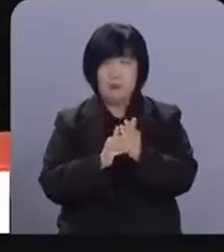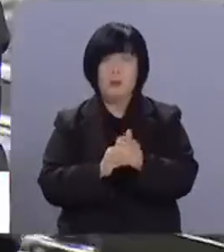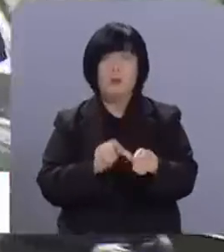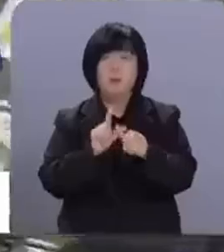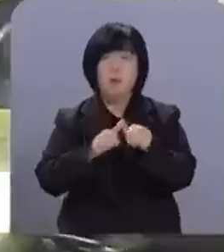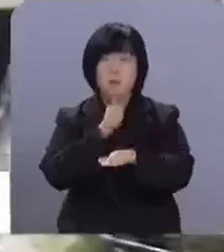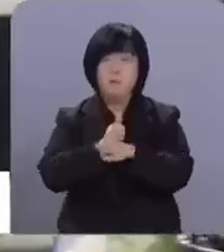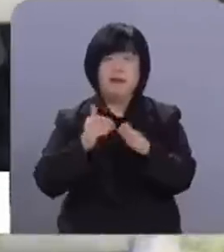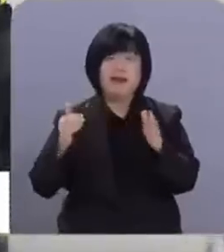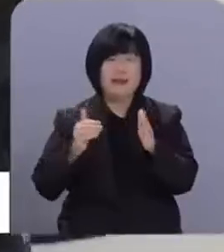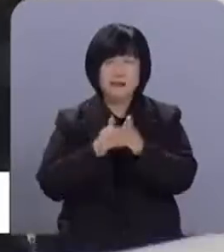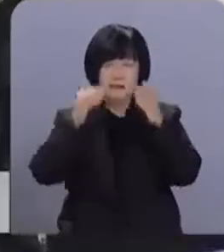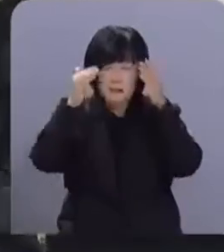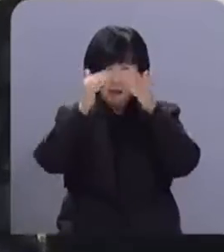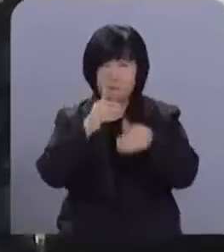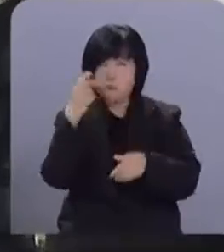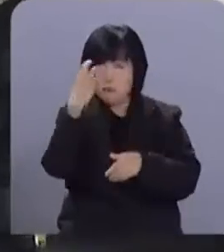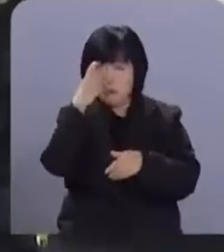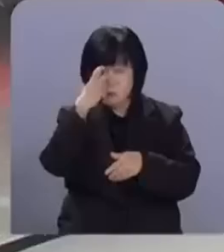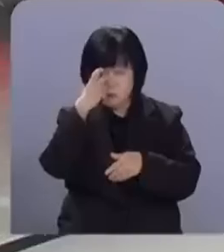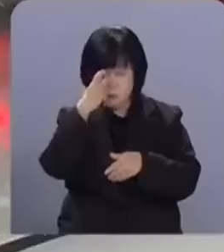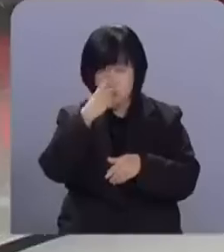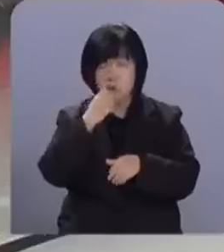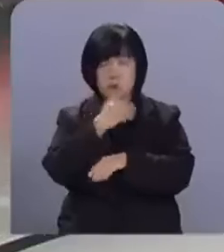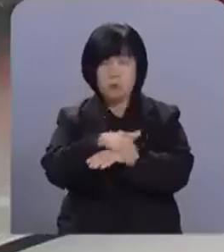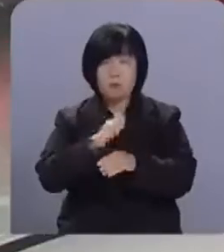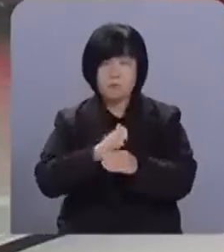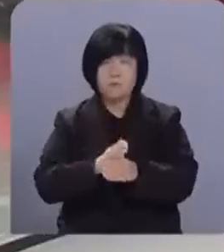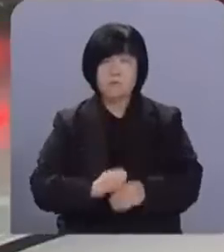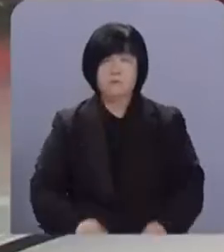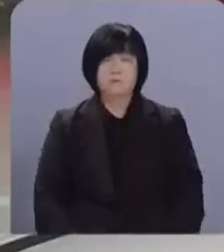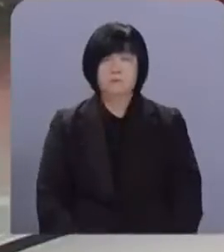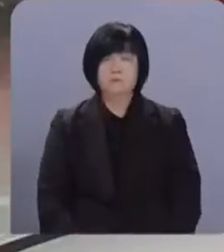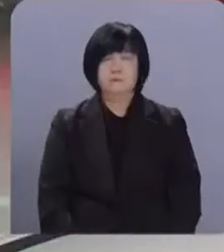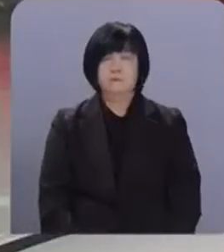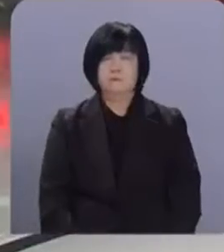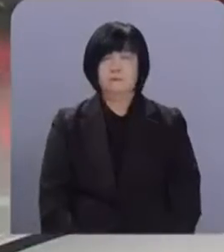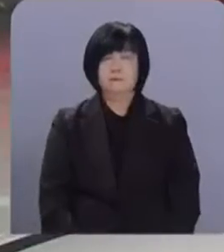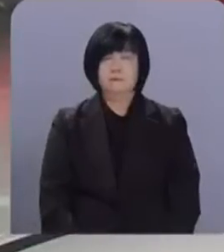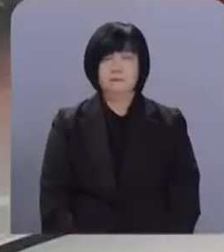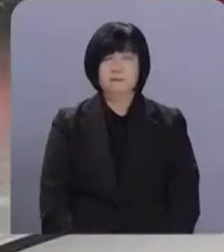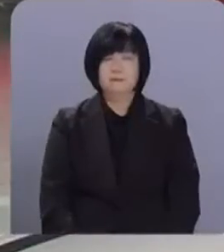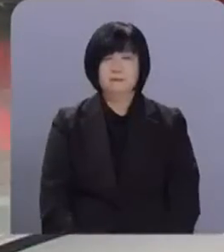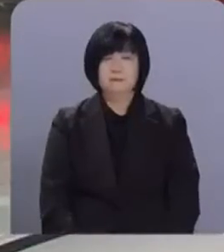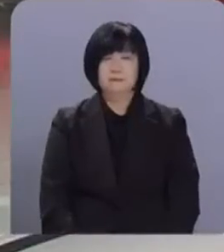음주운전 집중 단속을 벌일 예정입니다. KBS 뉴스 최휘지입니다.